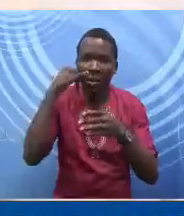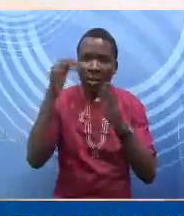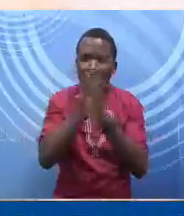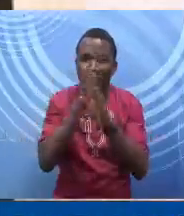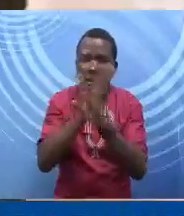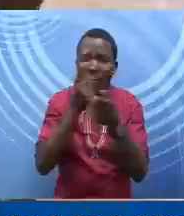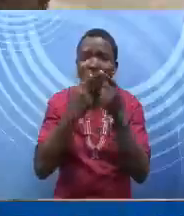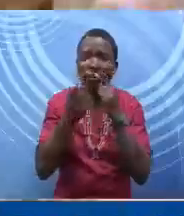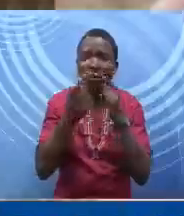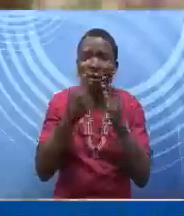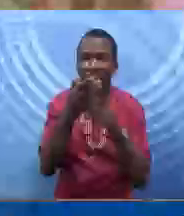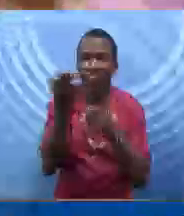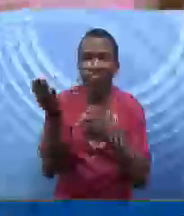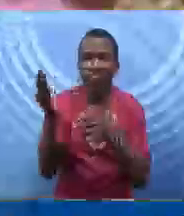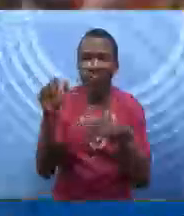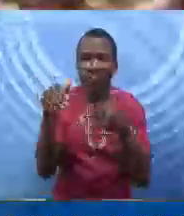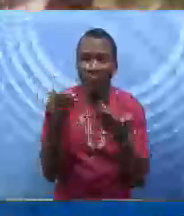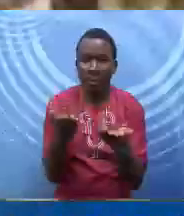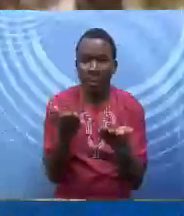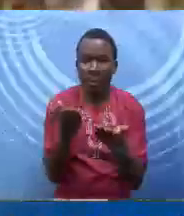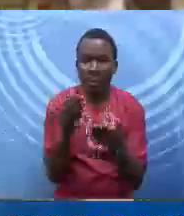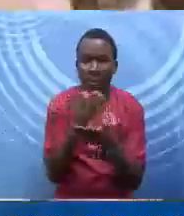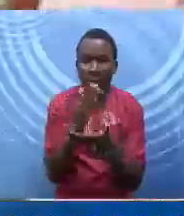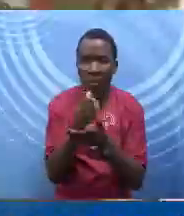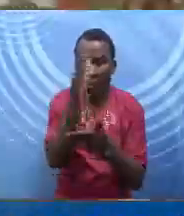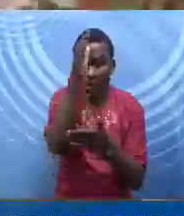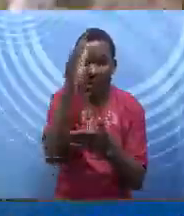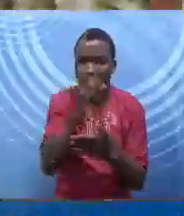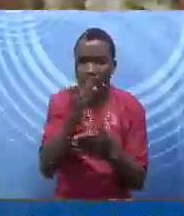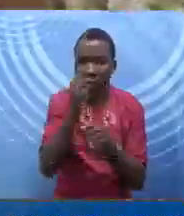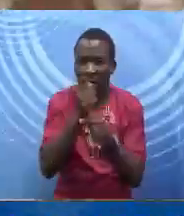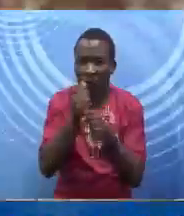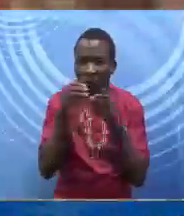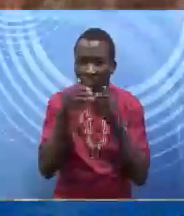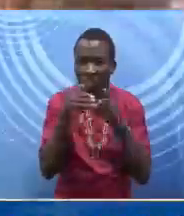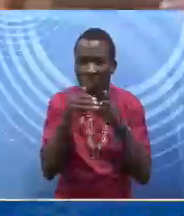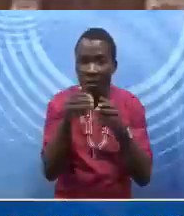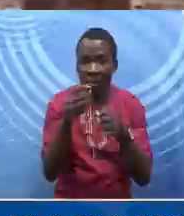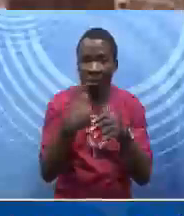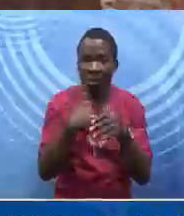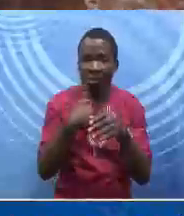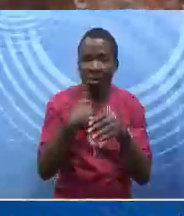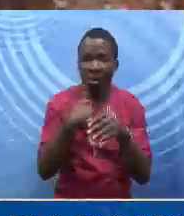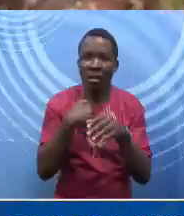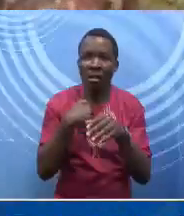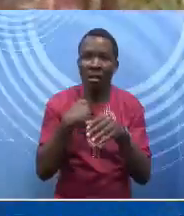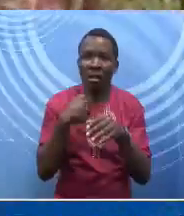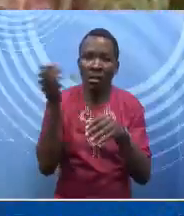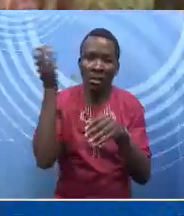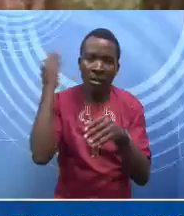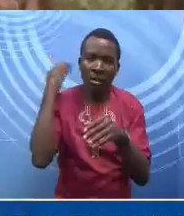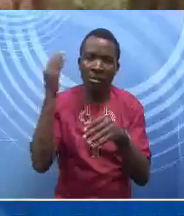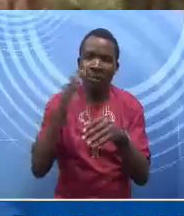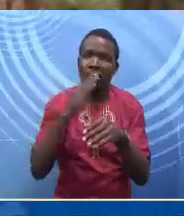mwavuganaga. Koko si umusaza arabikora? Njyewe ubwanjye ejo bundi ku cyumweru mu